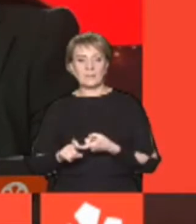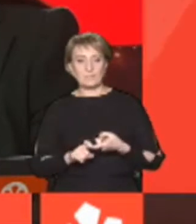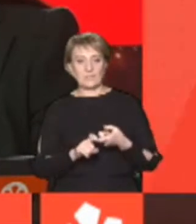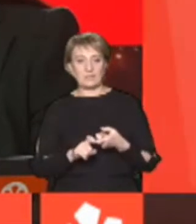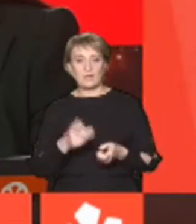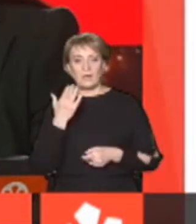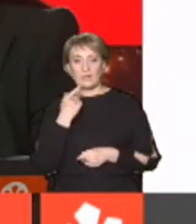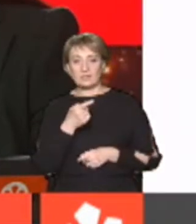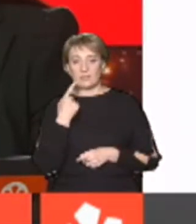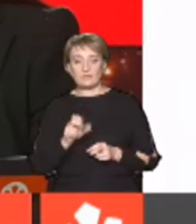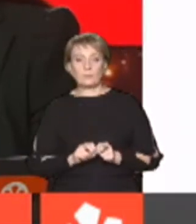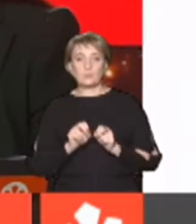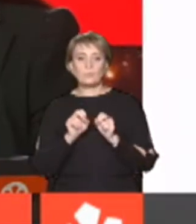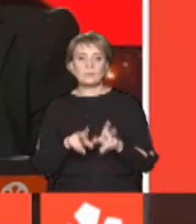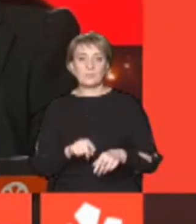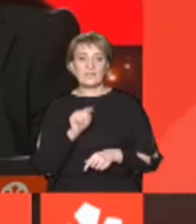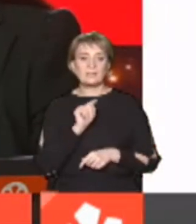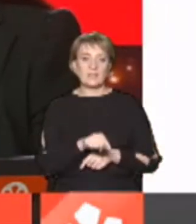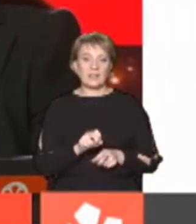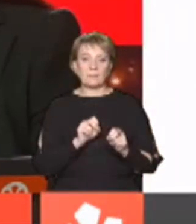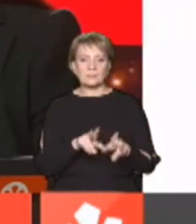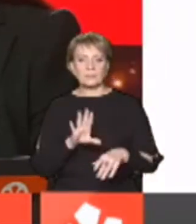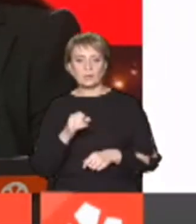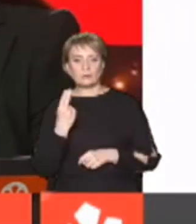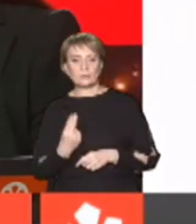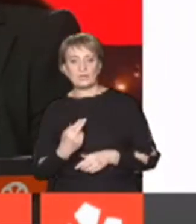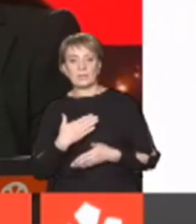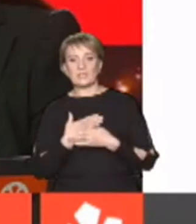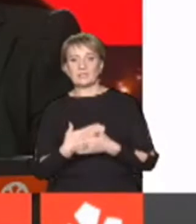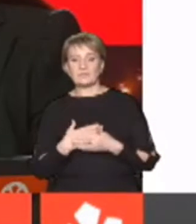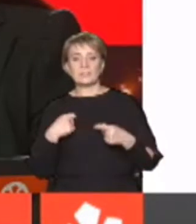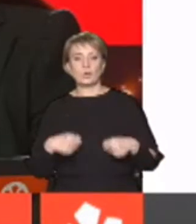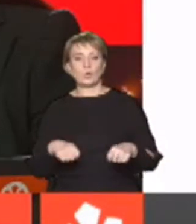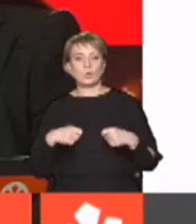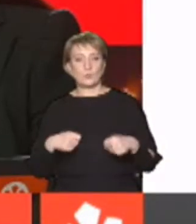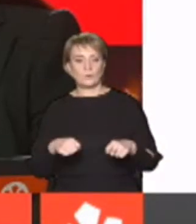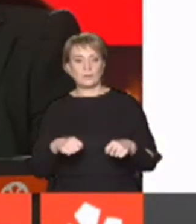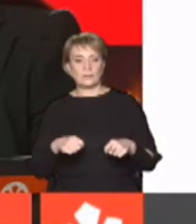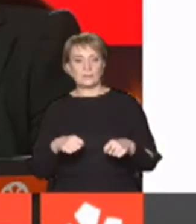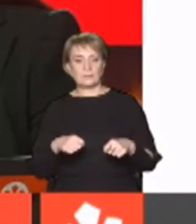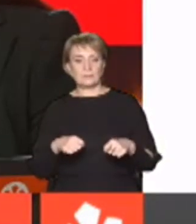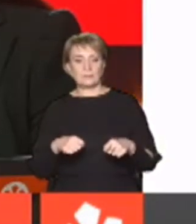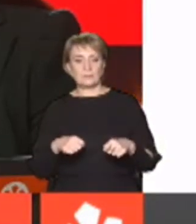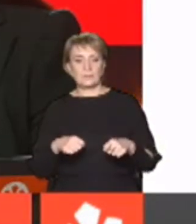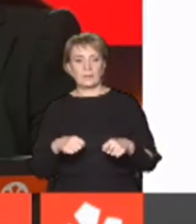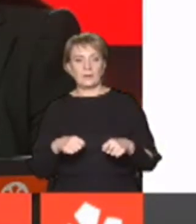Коли ми говоримо про безпеку чи небезпеку тієї чи іншої там соціальної активності, торгівлі, мова йде про